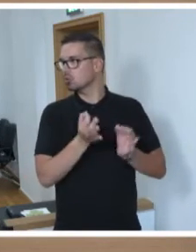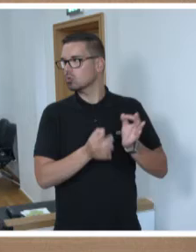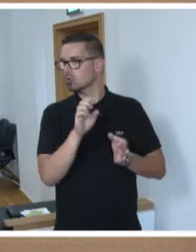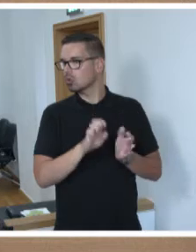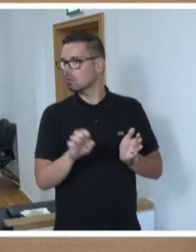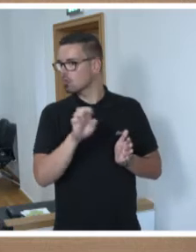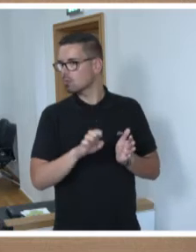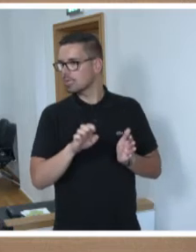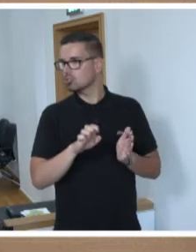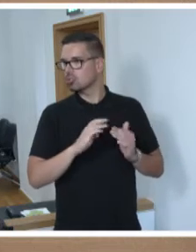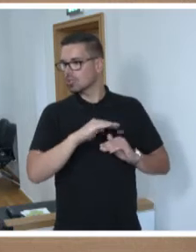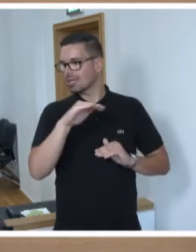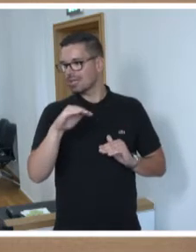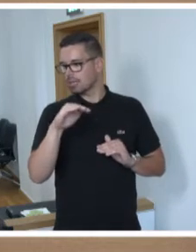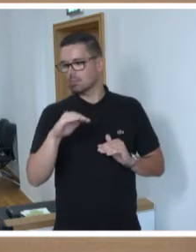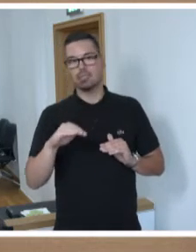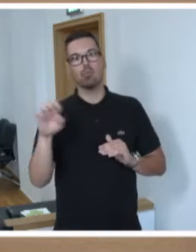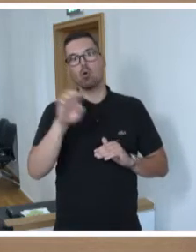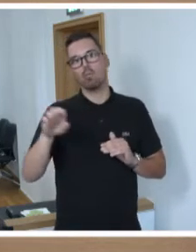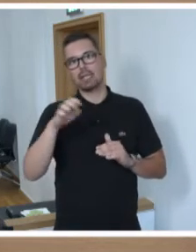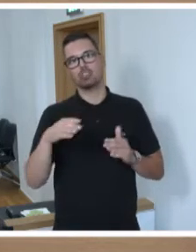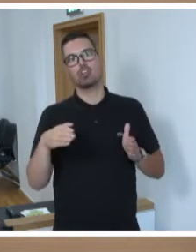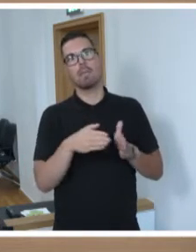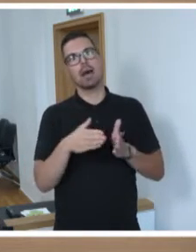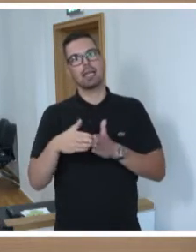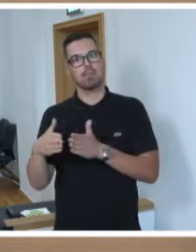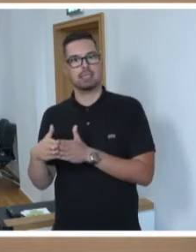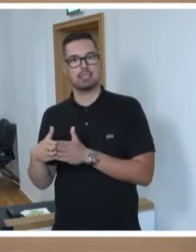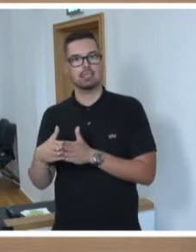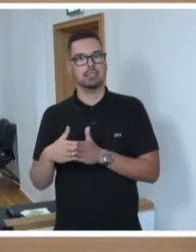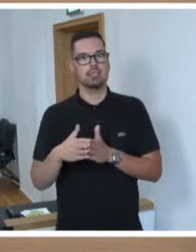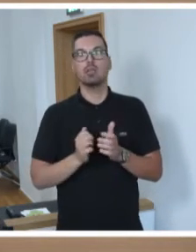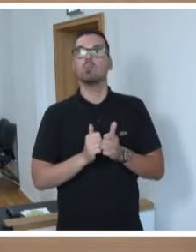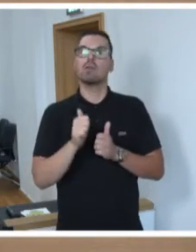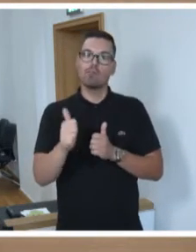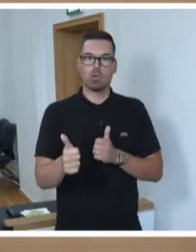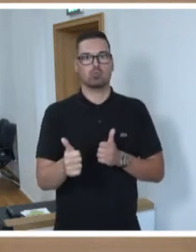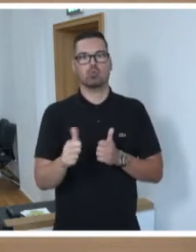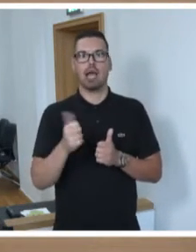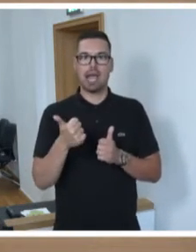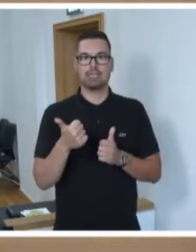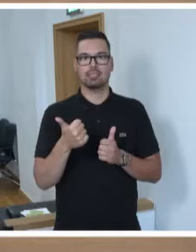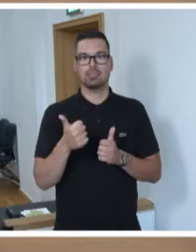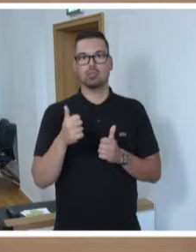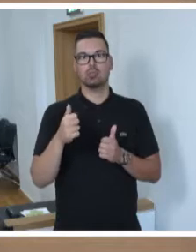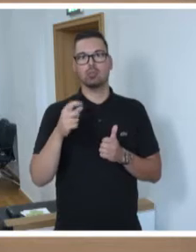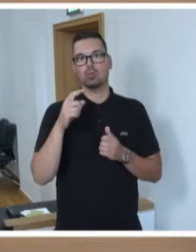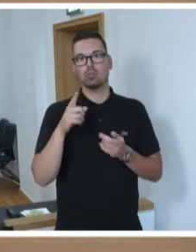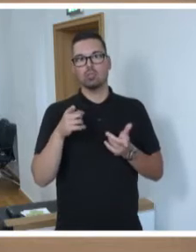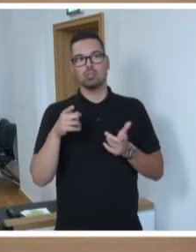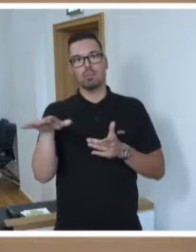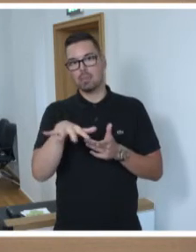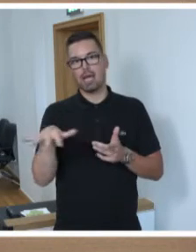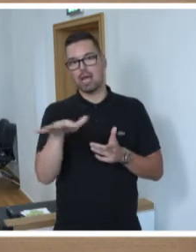Ebene vorangetrieben haben im Europäischen Parlament, das war eben genau diese Bevorzugung einer Antriebsart, nämlich des